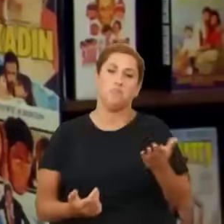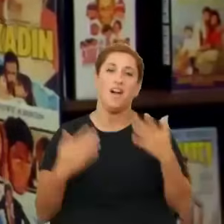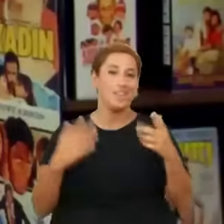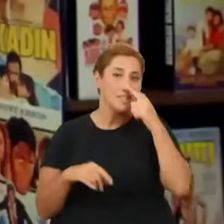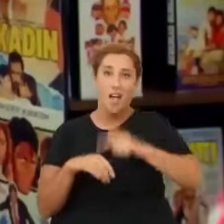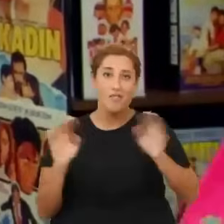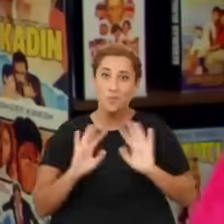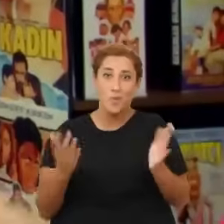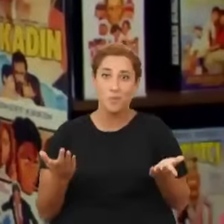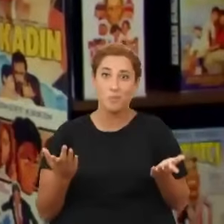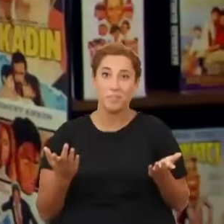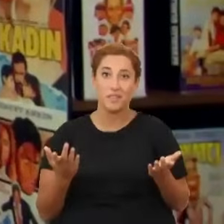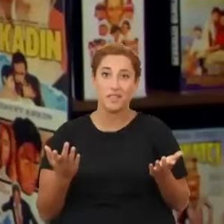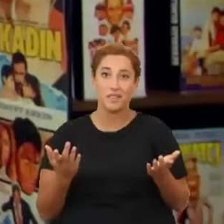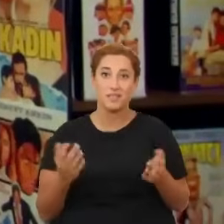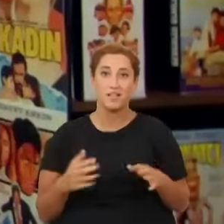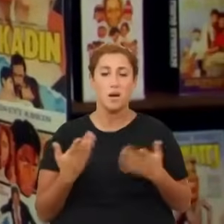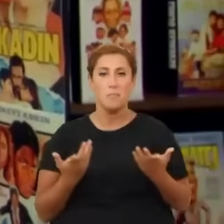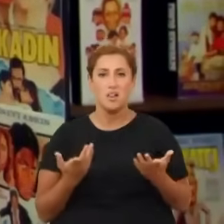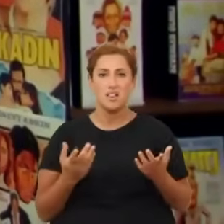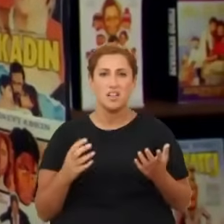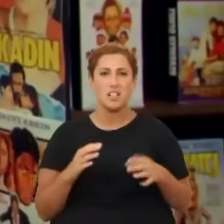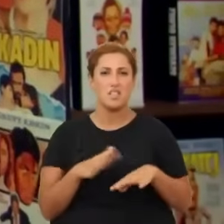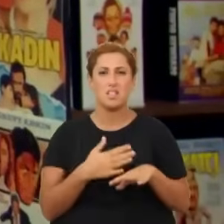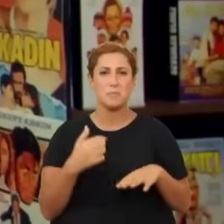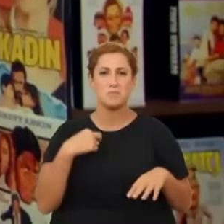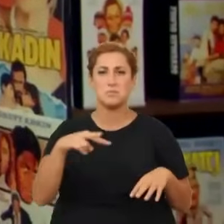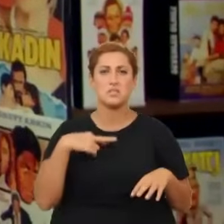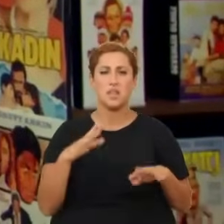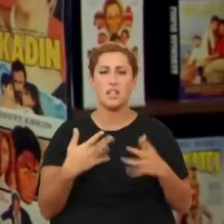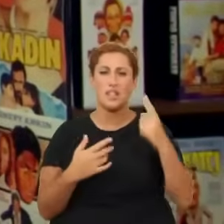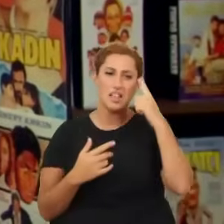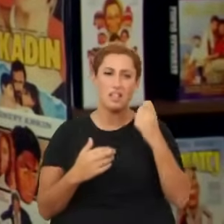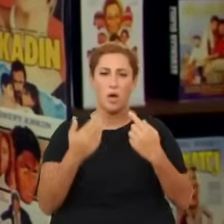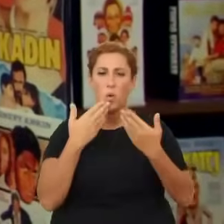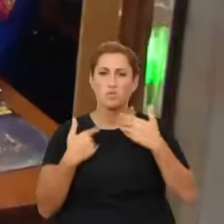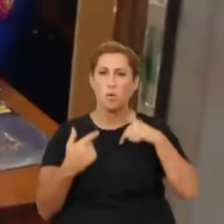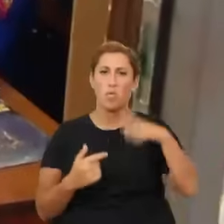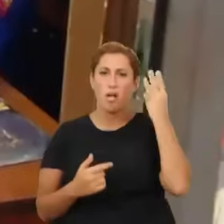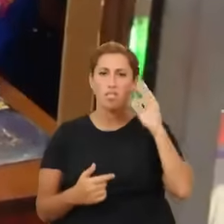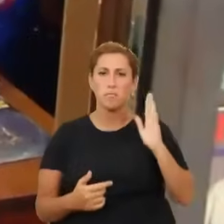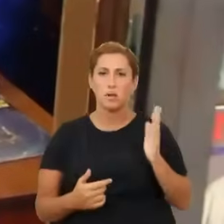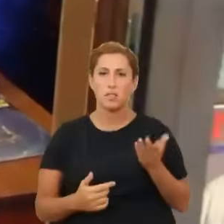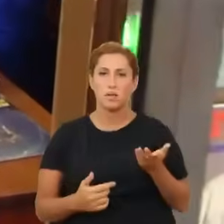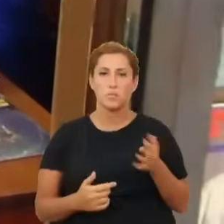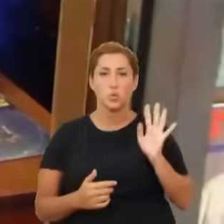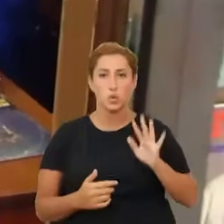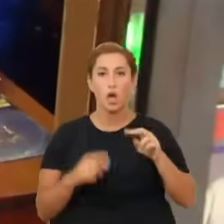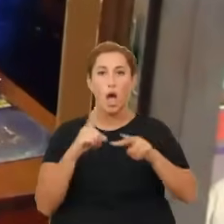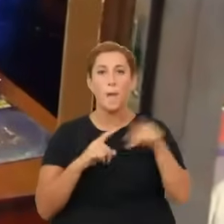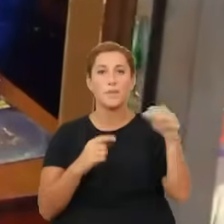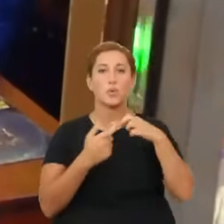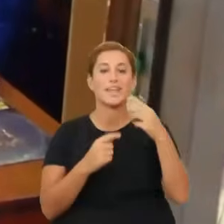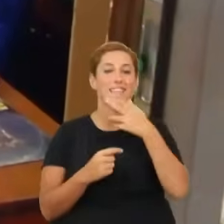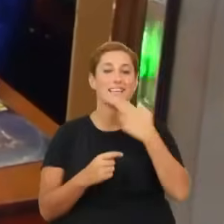Ay inanmıyorum ya. Ama işte neden yani bizi niye ikna edecek, ben onu anlamadım Ergun ya. Çünkü Ahmet'le